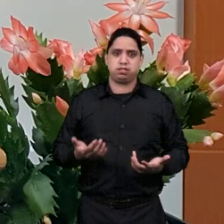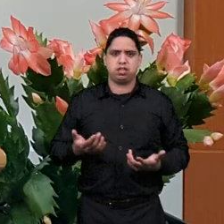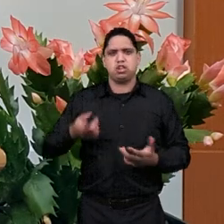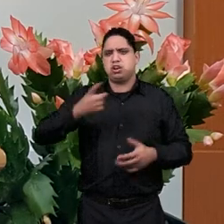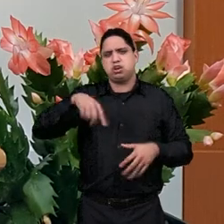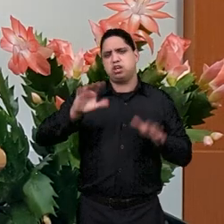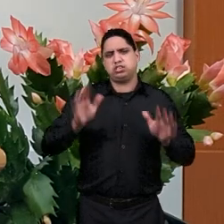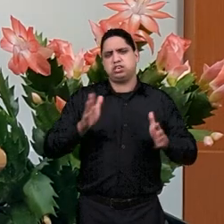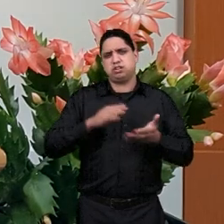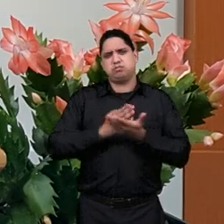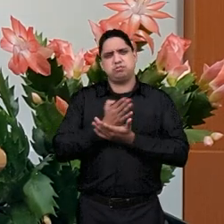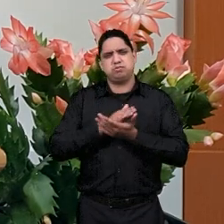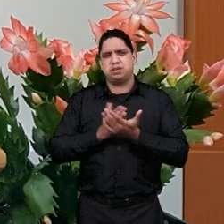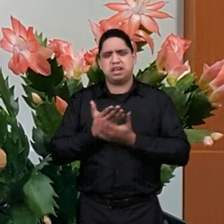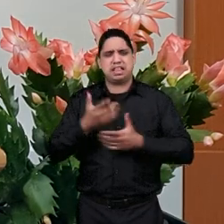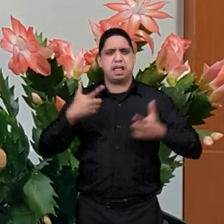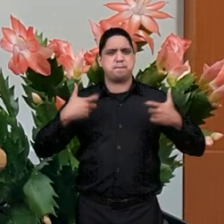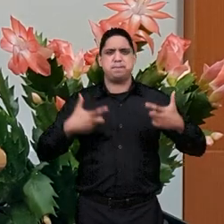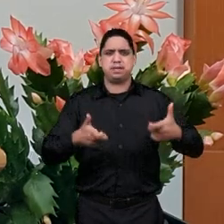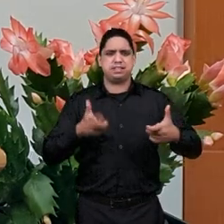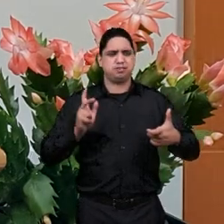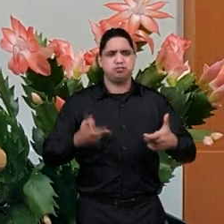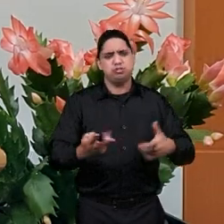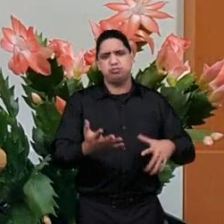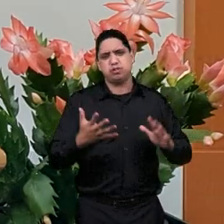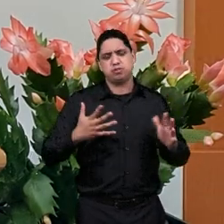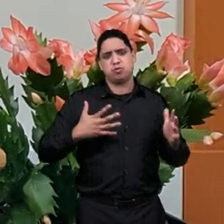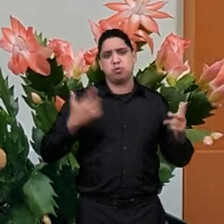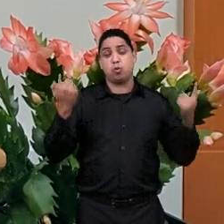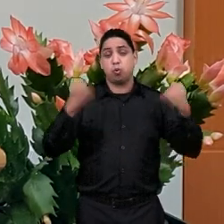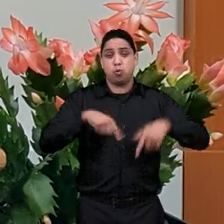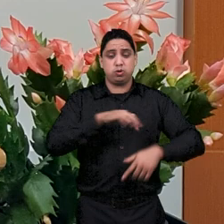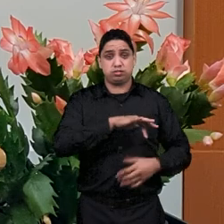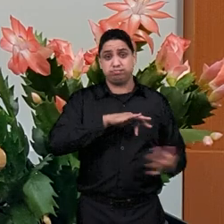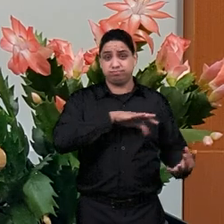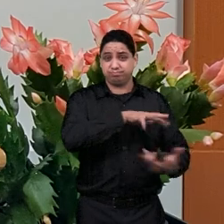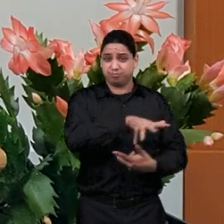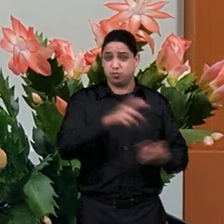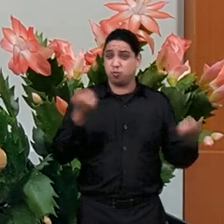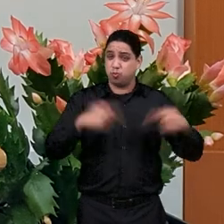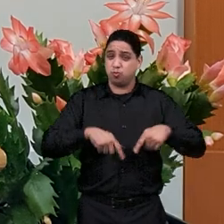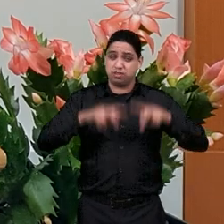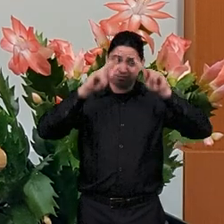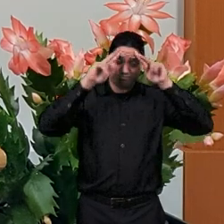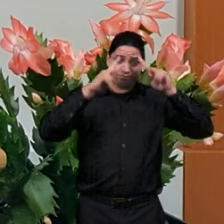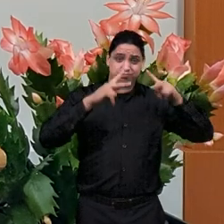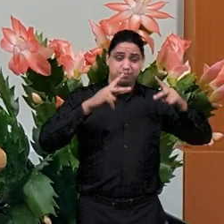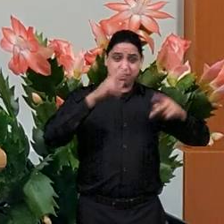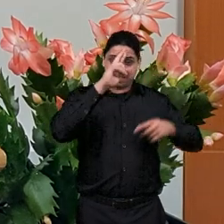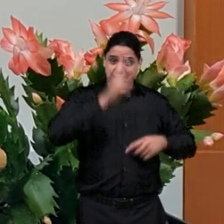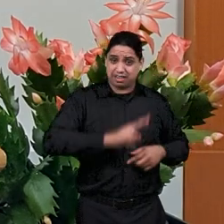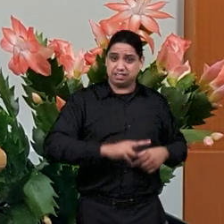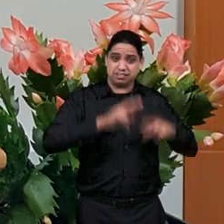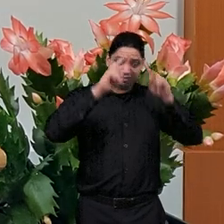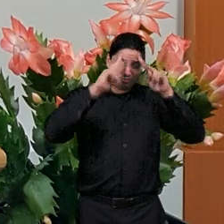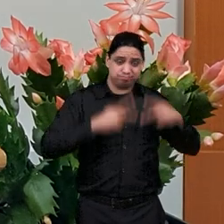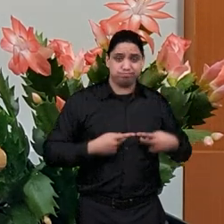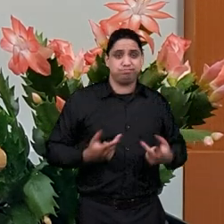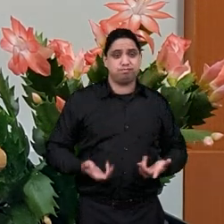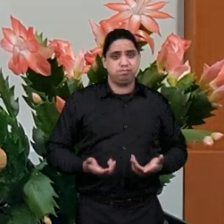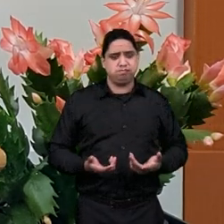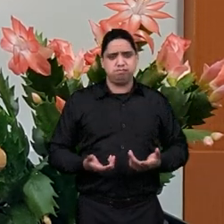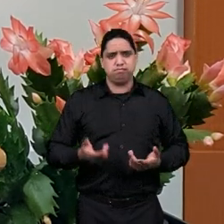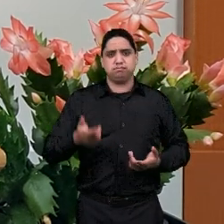c'est celle-là. Mais je veux revenir ici pour dire que nous avons dépassé 2000